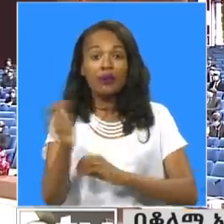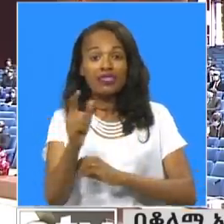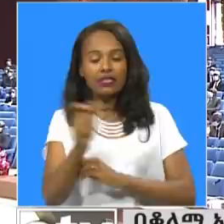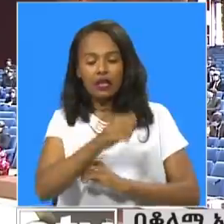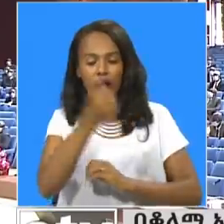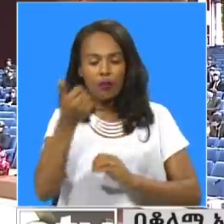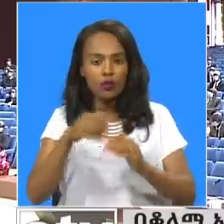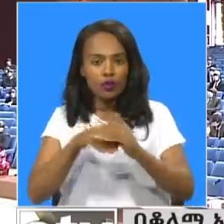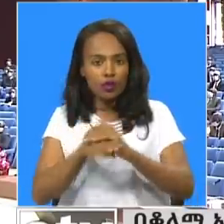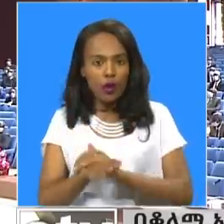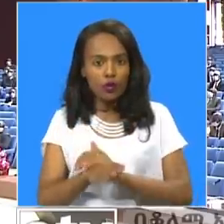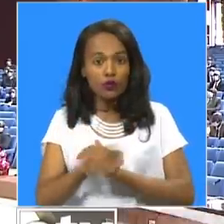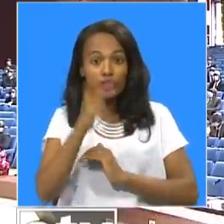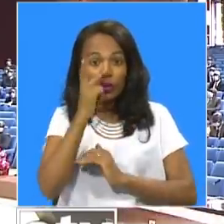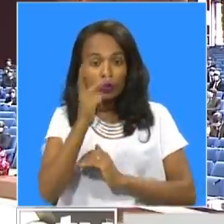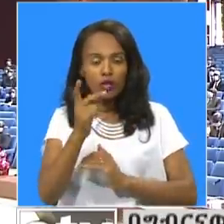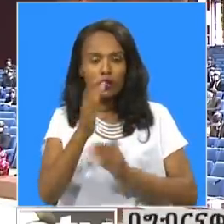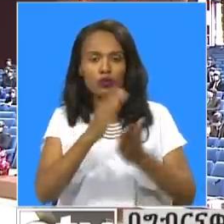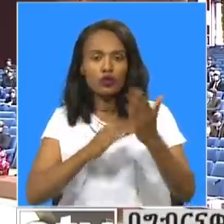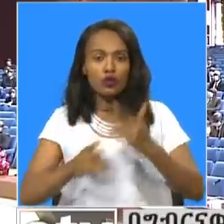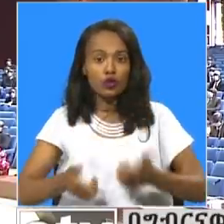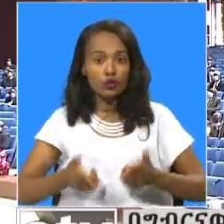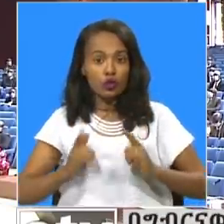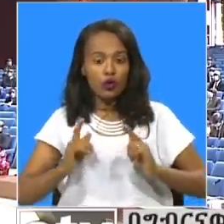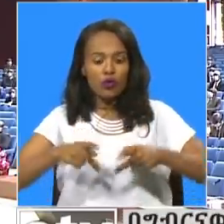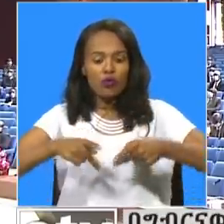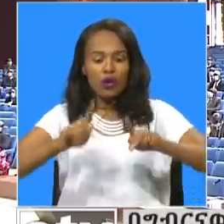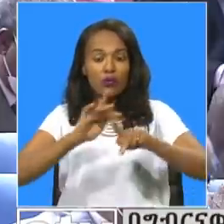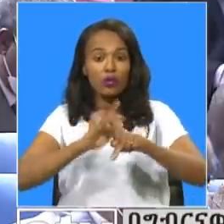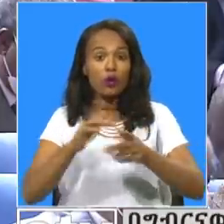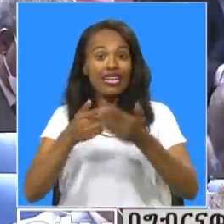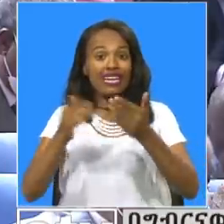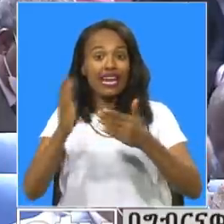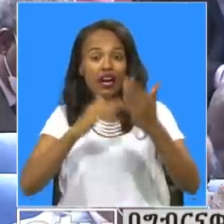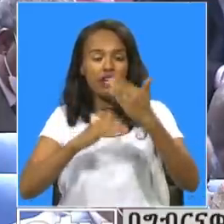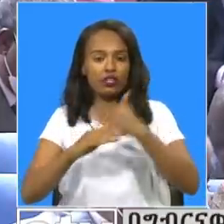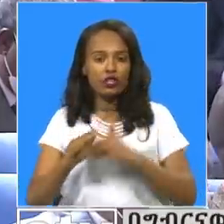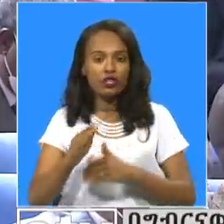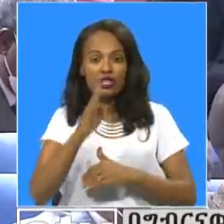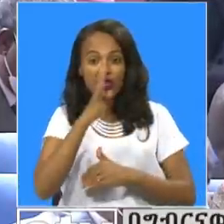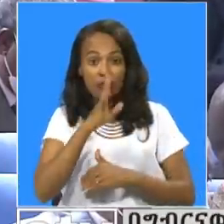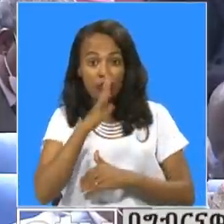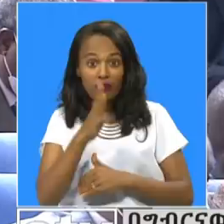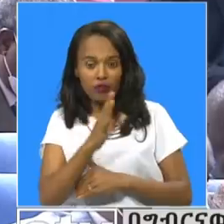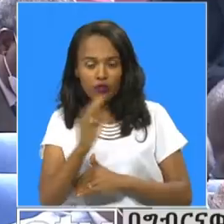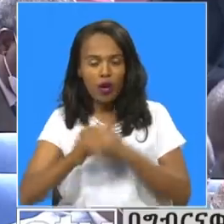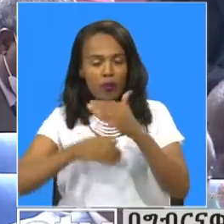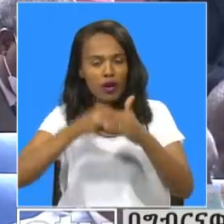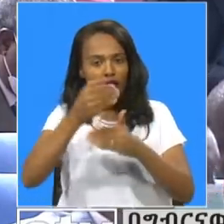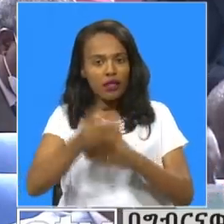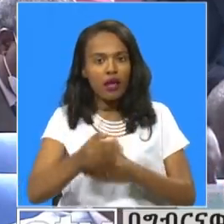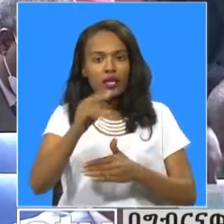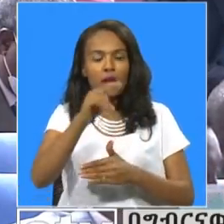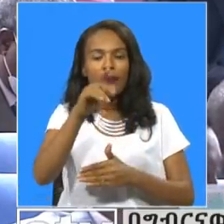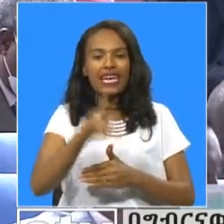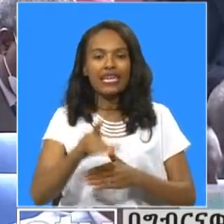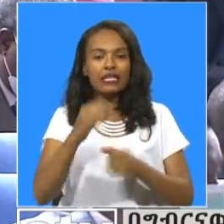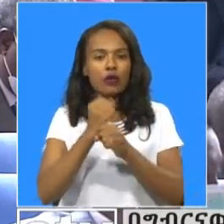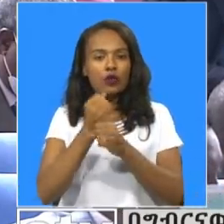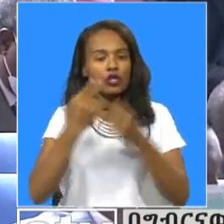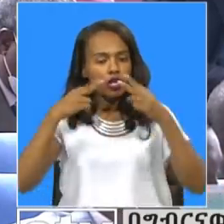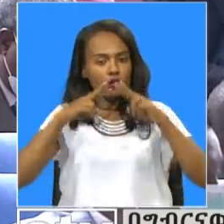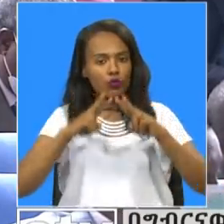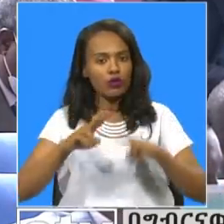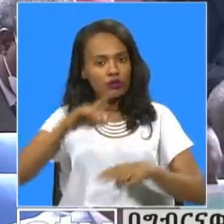በሌሎች ግብዓቶች ረገድ የሚስተዋሉ ችግሮች ቢኖሩም በግብርናው ዘርፍ ይህን ያህል ችግር የማይፈጥሩ እንዳይደሉና በቀጣይ የመኸር ስራዎች ላይ ግን